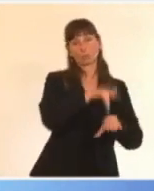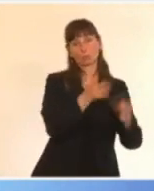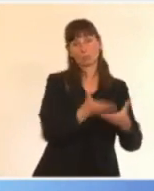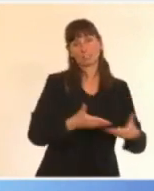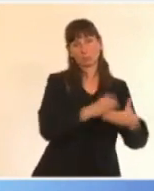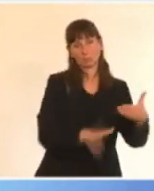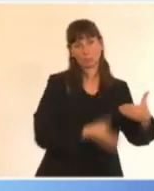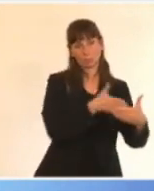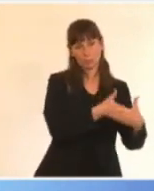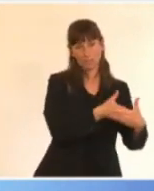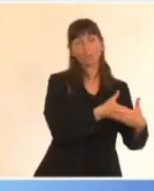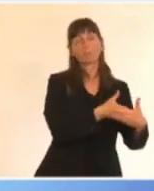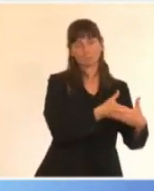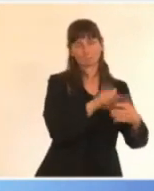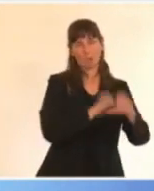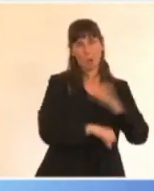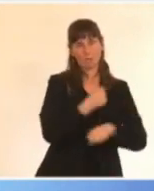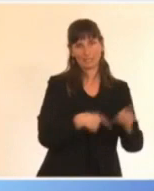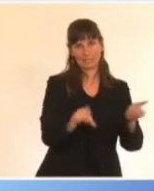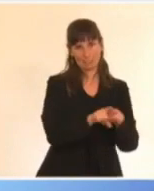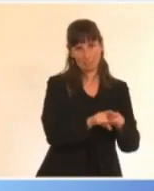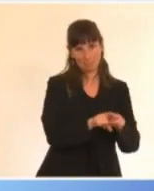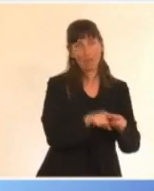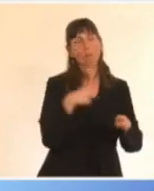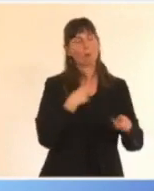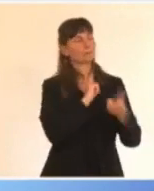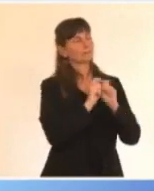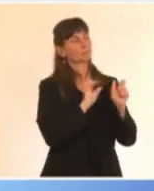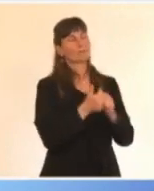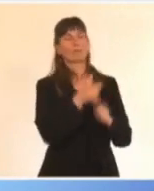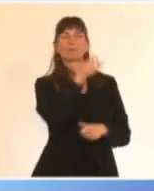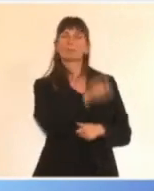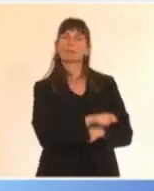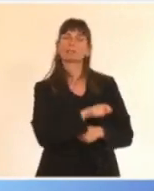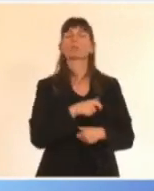suis entretenu avec la secrétaire d'État Sophie Cluzel. Il y a les personnes qui